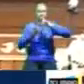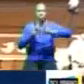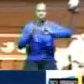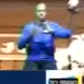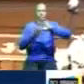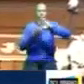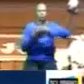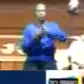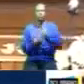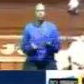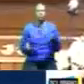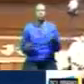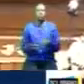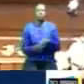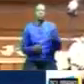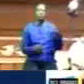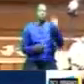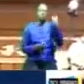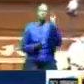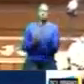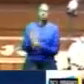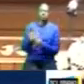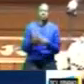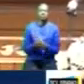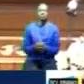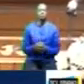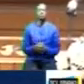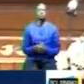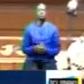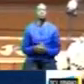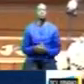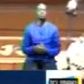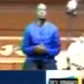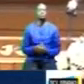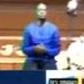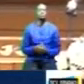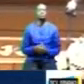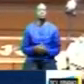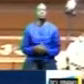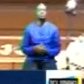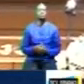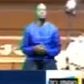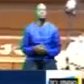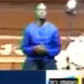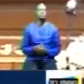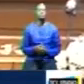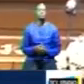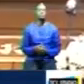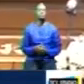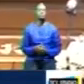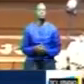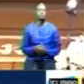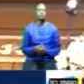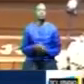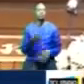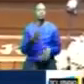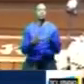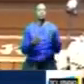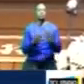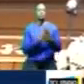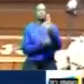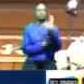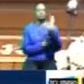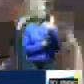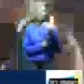cela dans ses prédications. Alisema pa mambo ya mvuario mu mahubiri yake. L'esprit de Dieu, roho wa